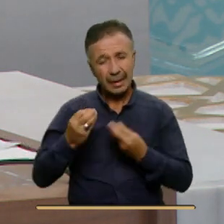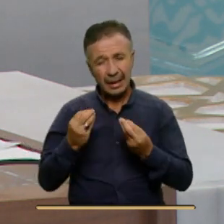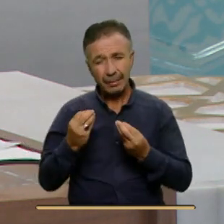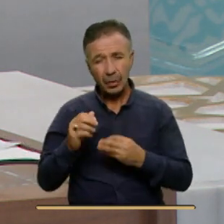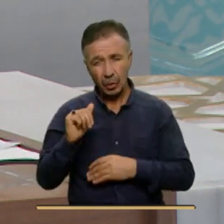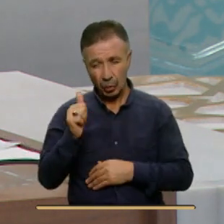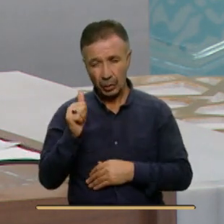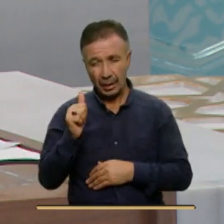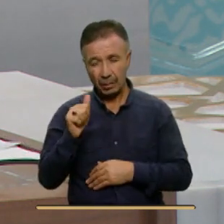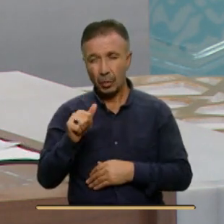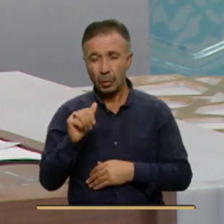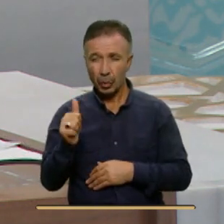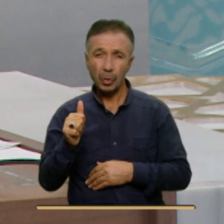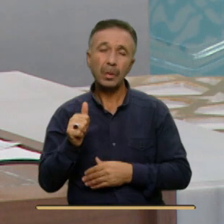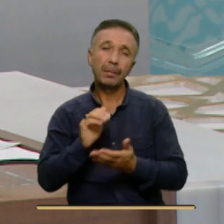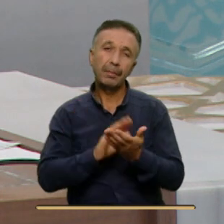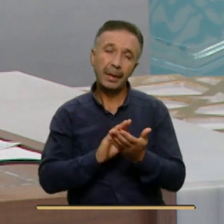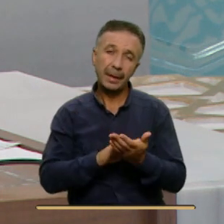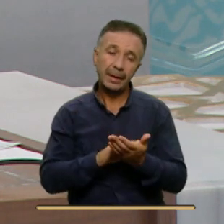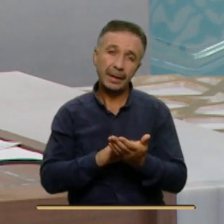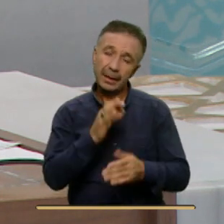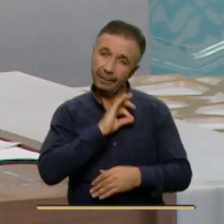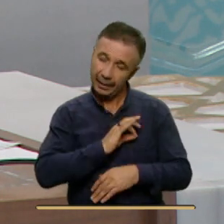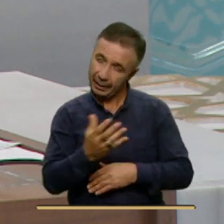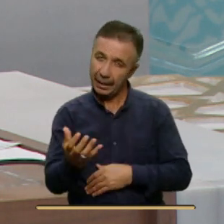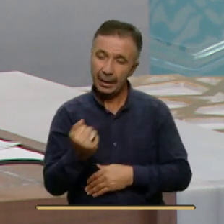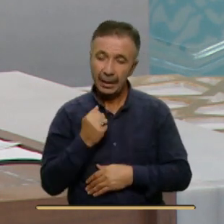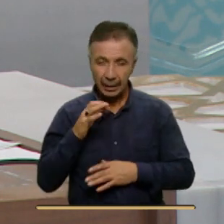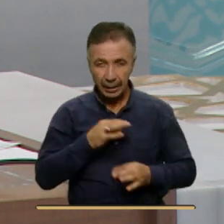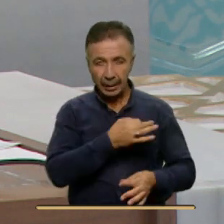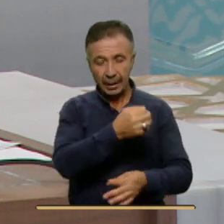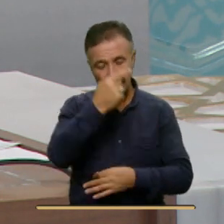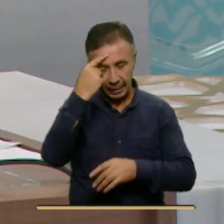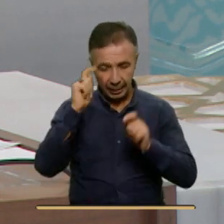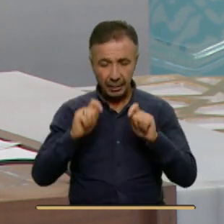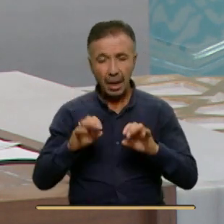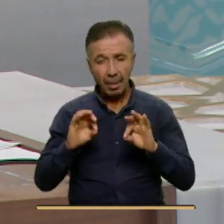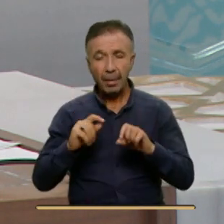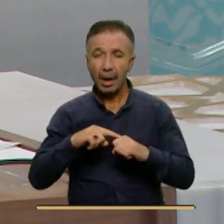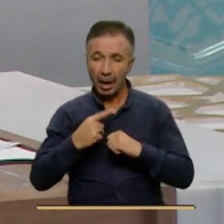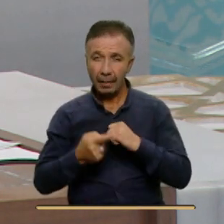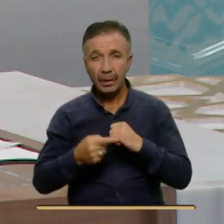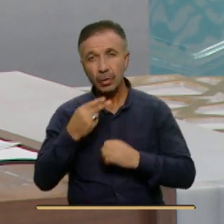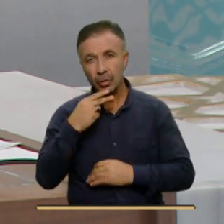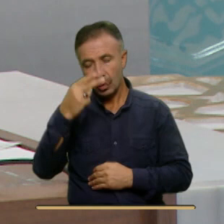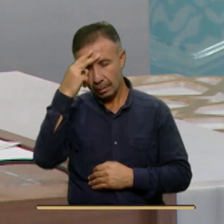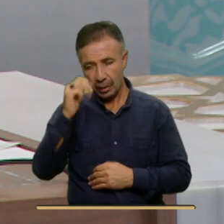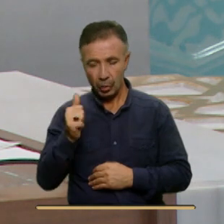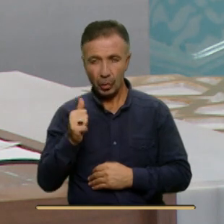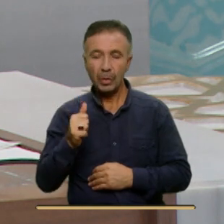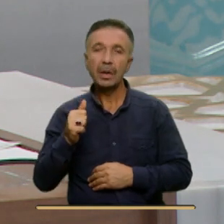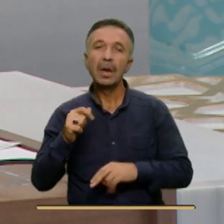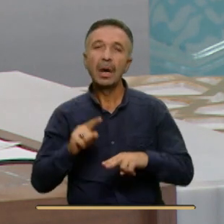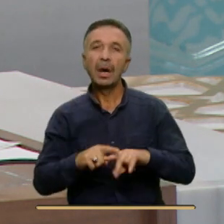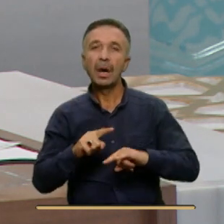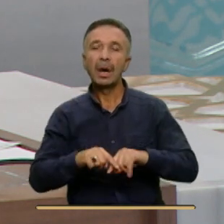feyzinden, bereketinden istifade edebilenlerden eylesin. Her hafta cuma günü Ahmet Hamdi